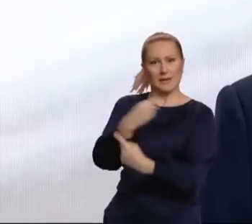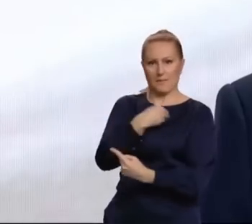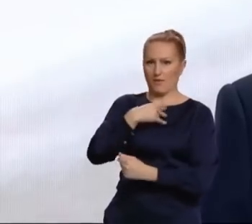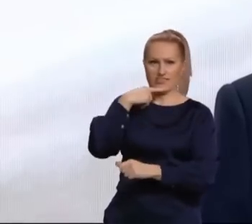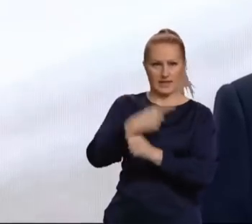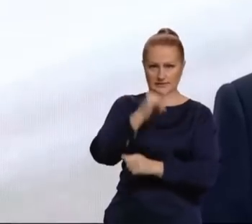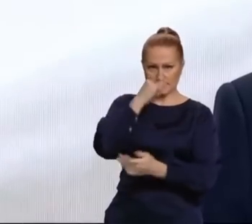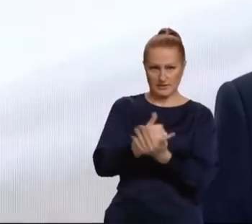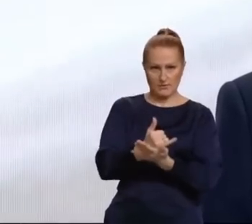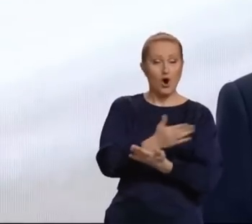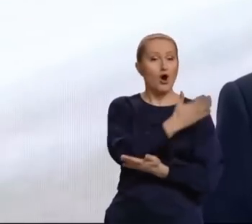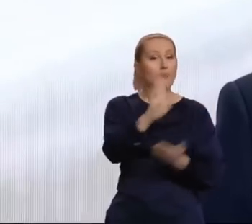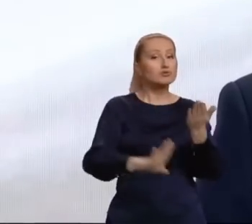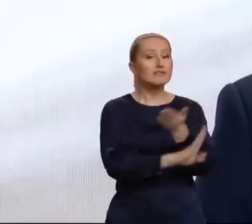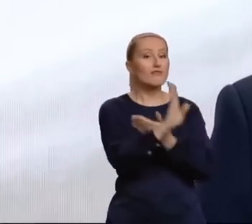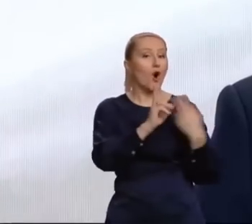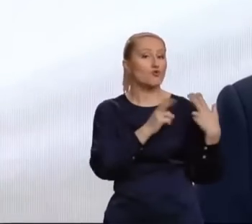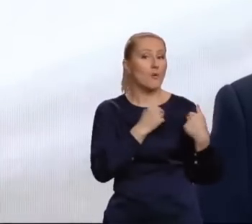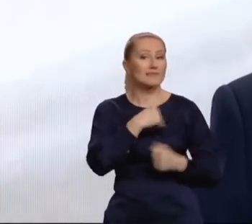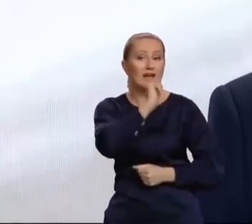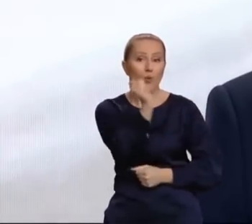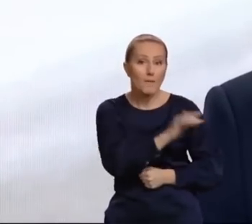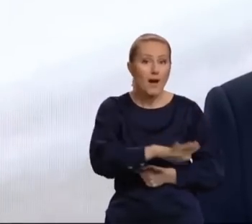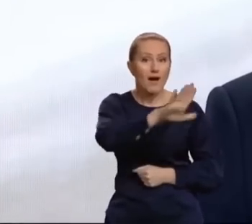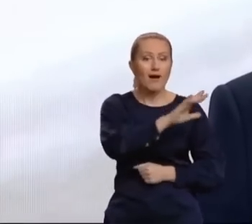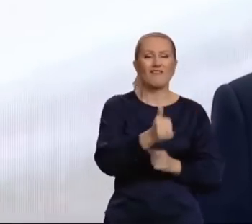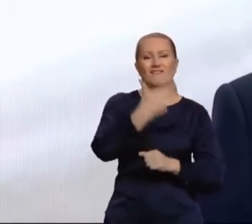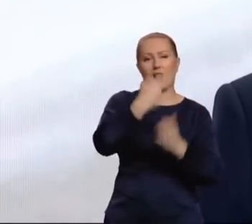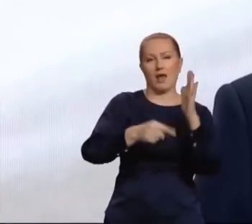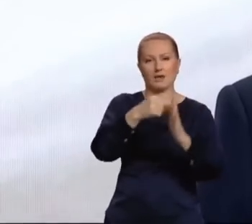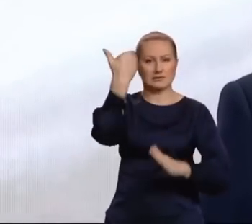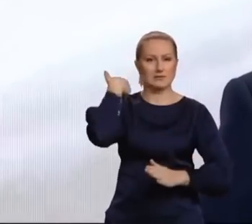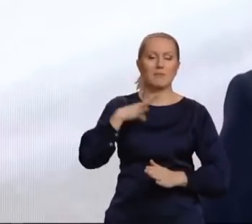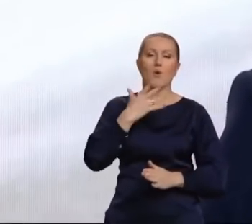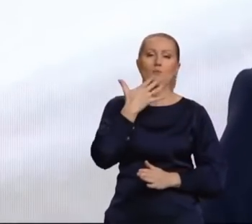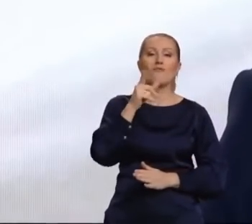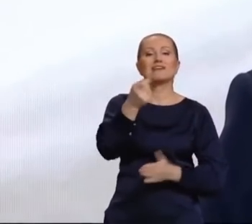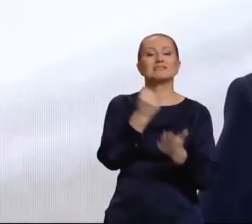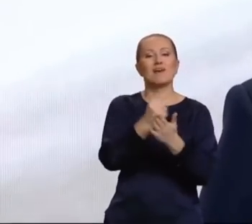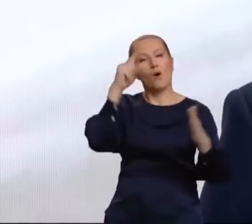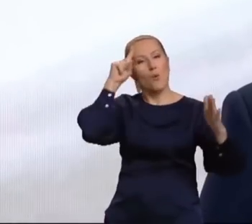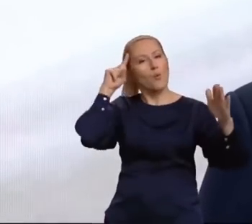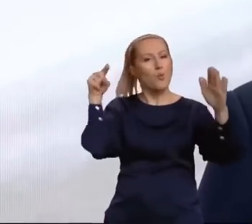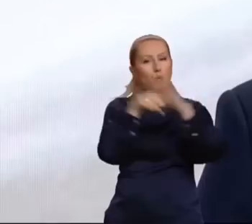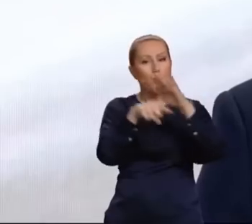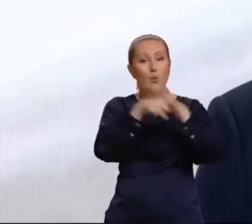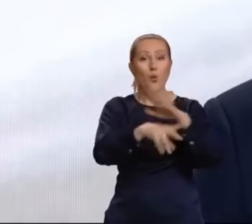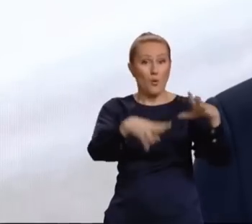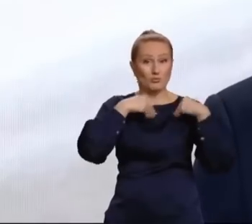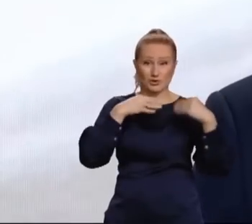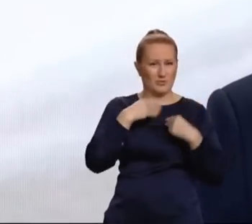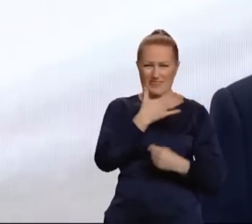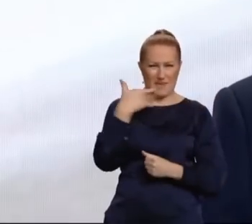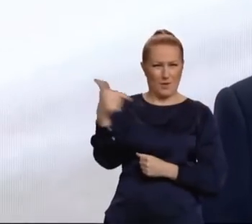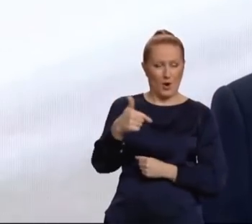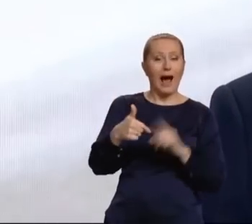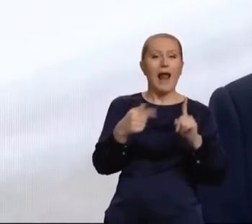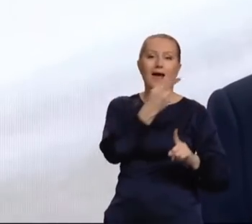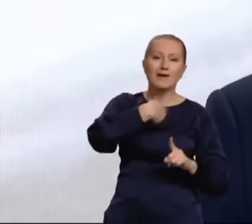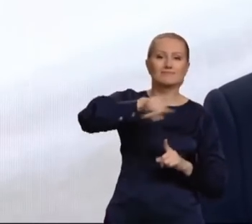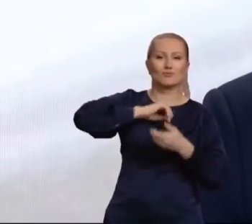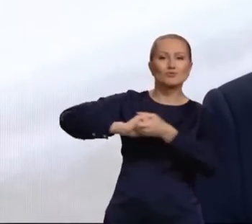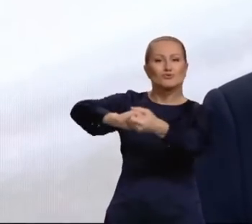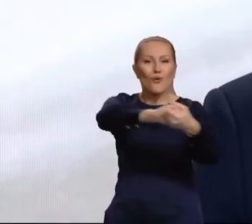Komisji Europejskiej mówili wielokrotnie, że w sprawie imigracji, choć relokacja nie jest obowiązkowa, a timer jest rzeczywiście,